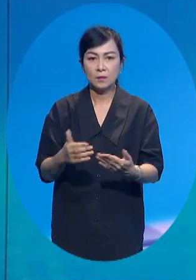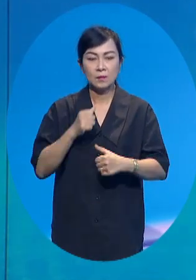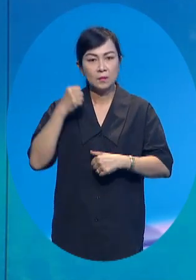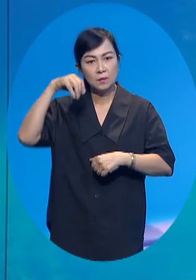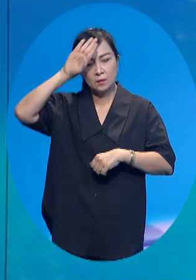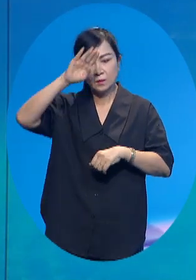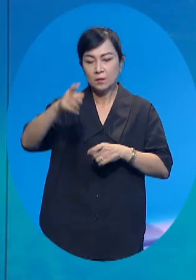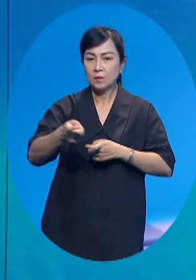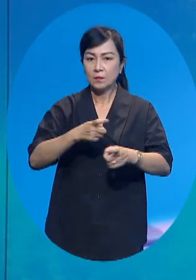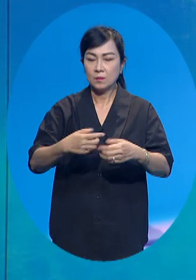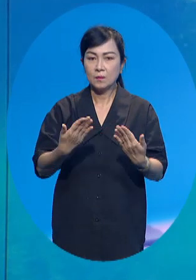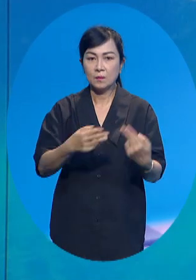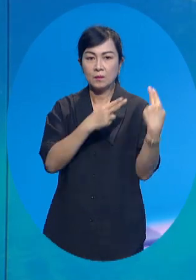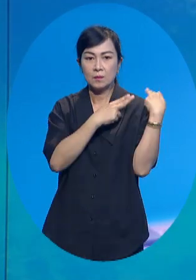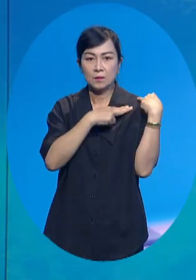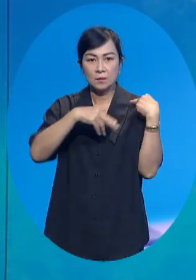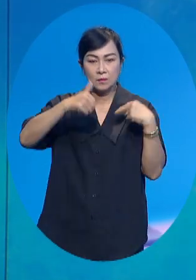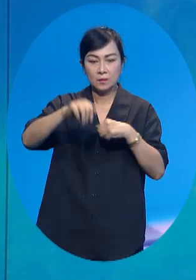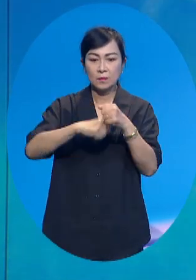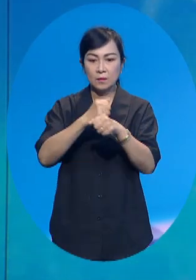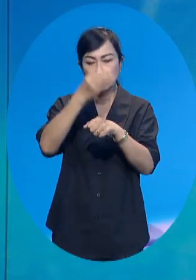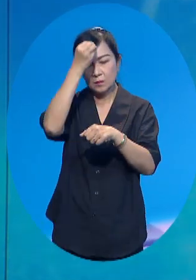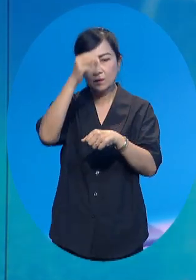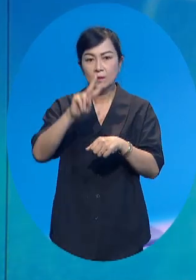cán bộ quản lý đương chức đạt thành tích cao trong năm học